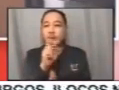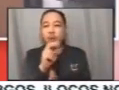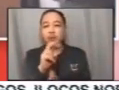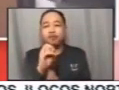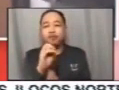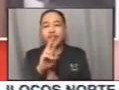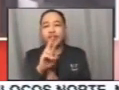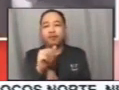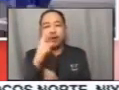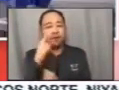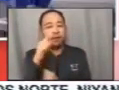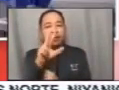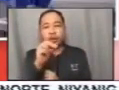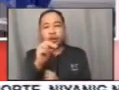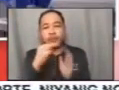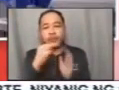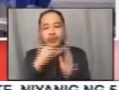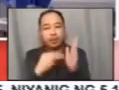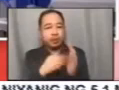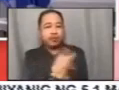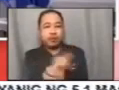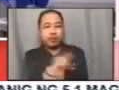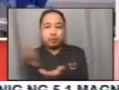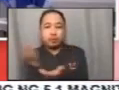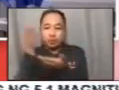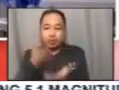use authorization. Opo. Although, meron ng